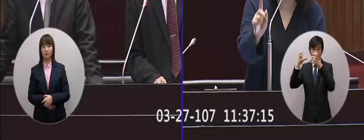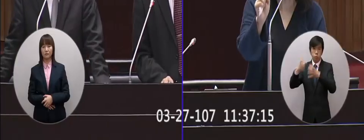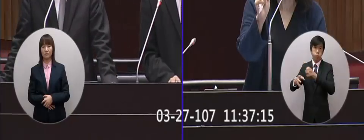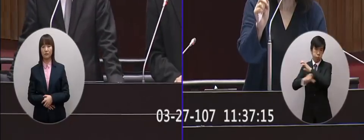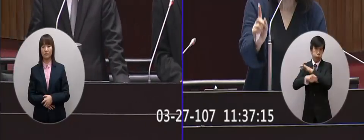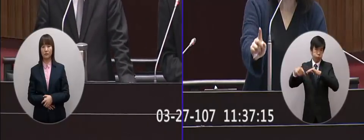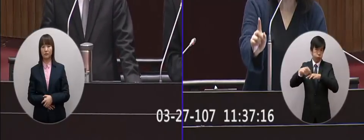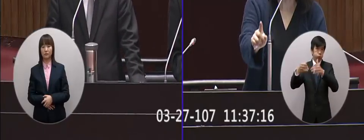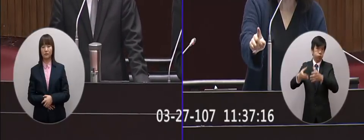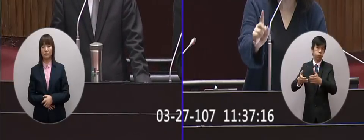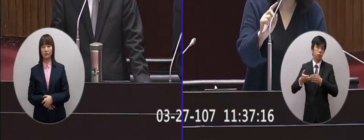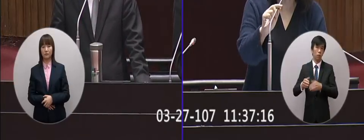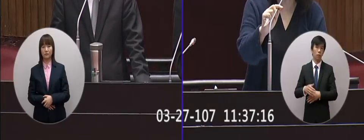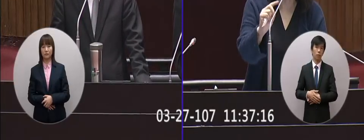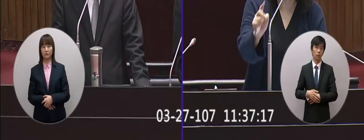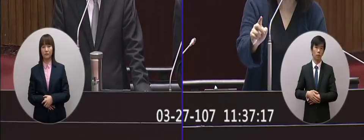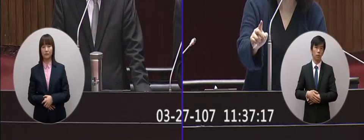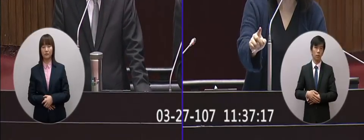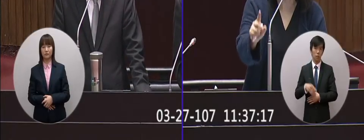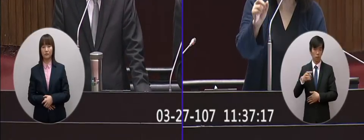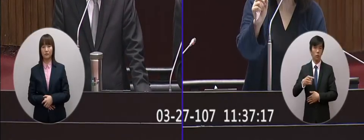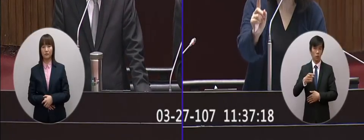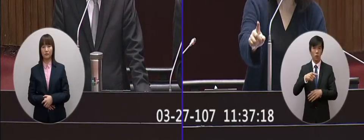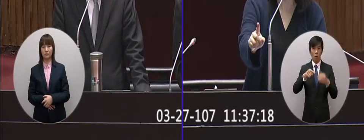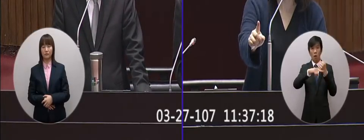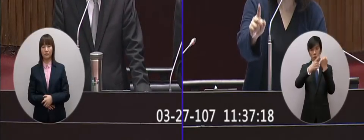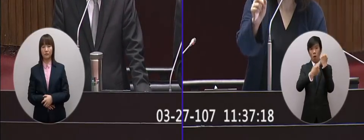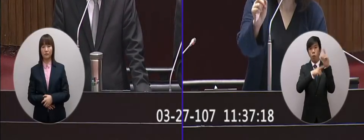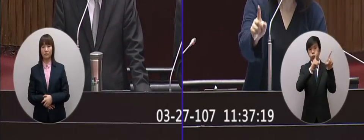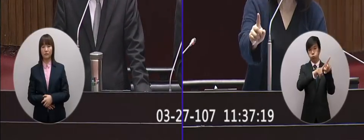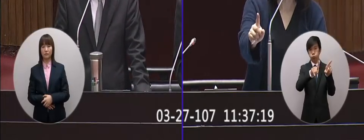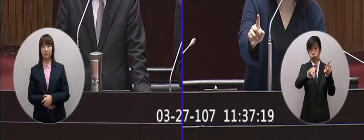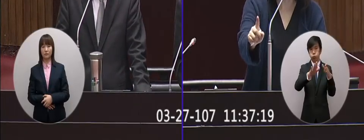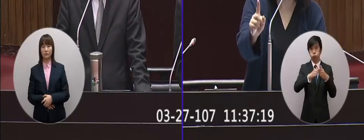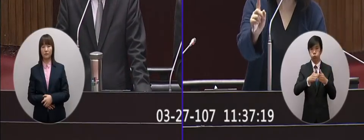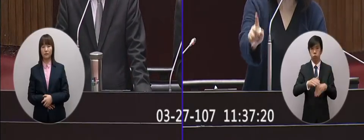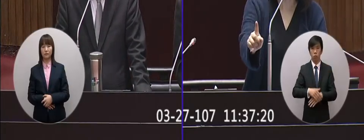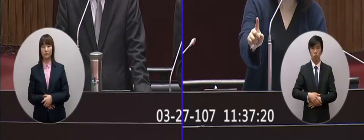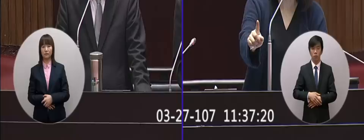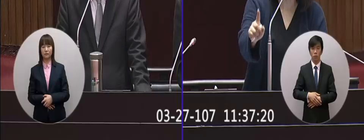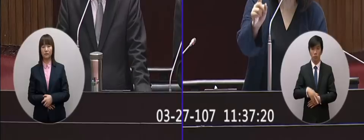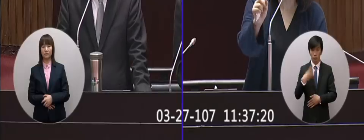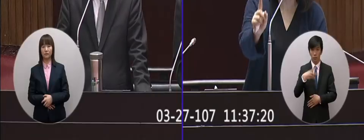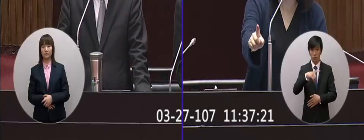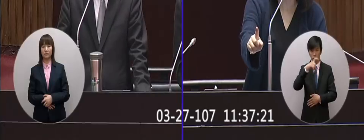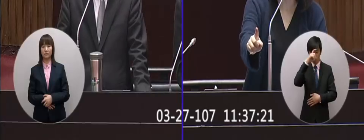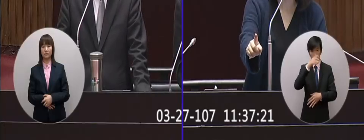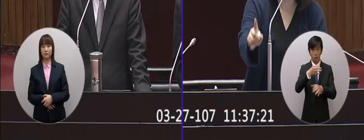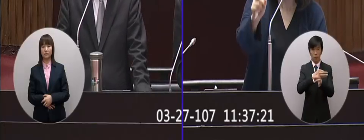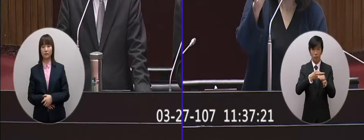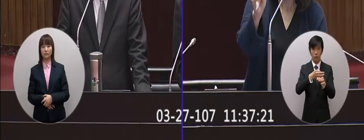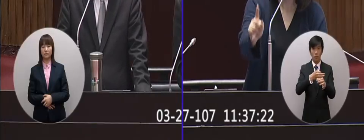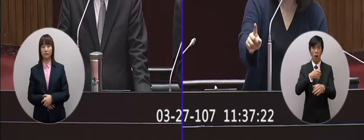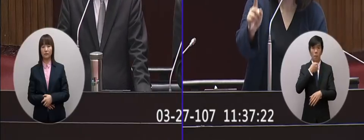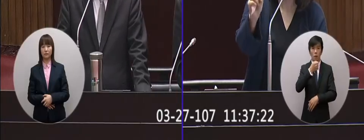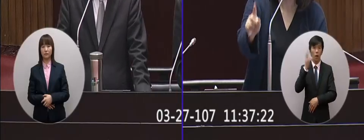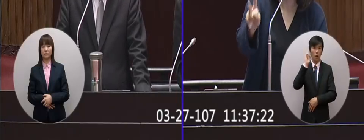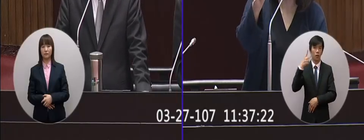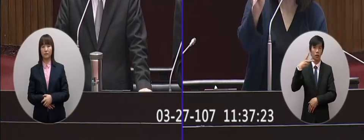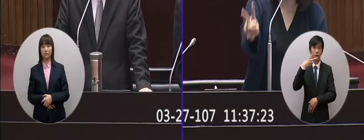运用办法应该是利用令法定定之。所以我希望经济部的相关的部分。